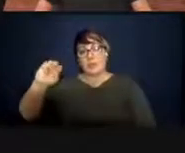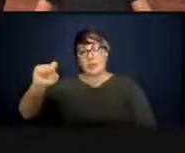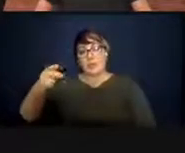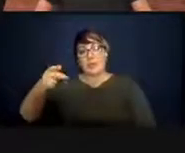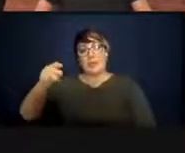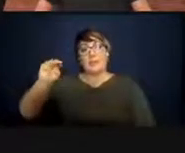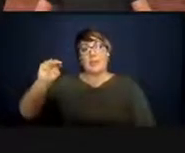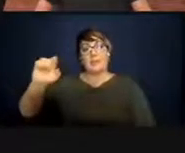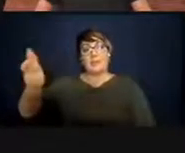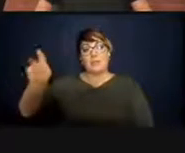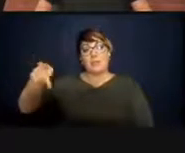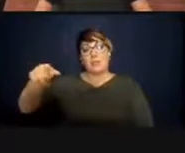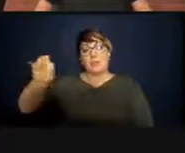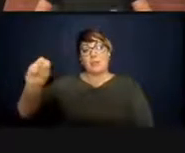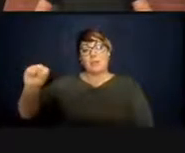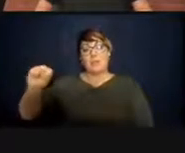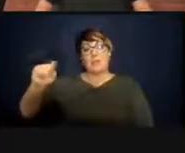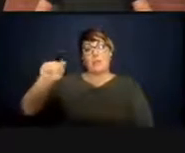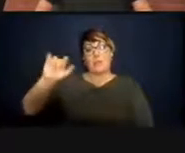Asante kwa